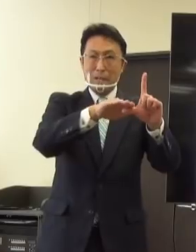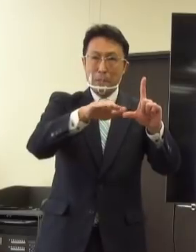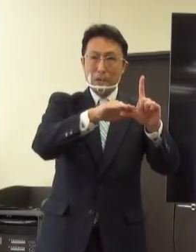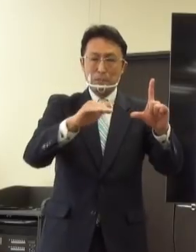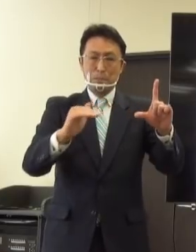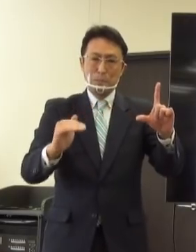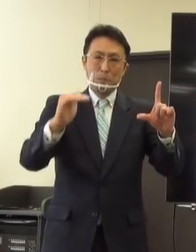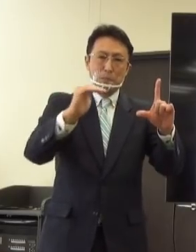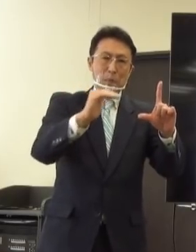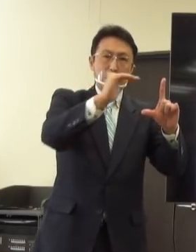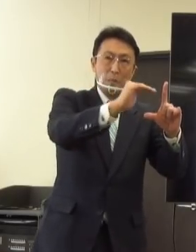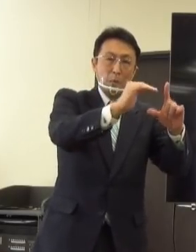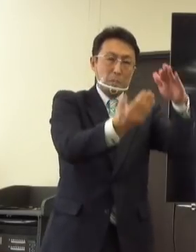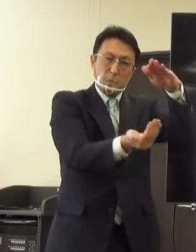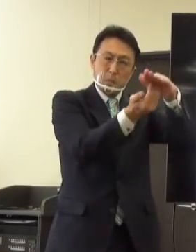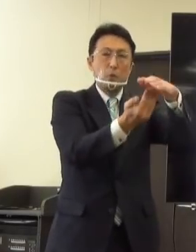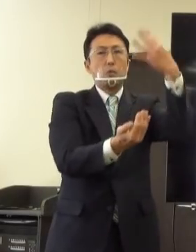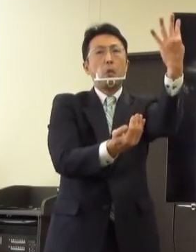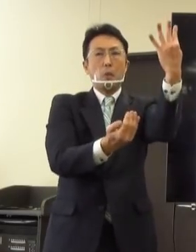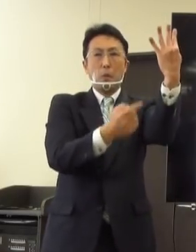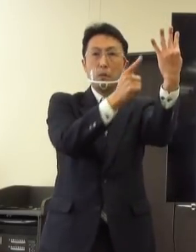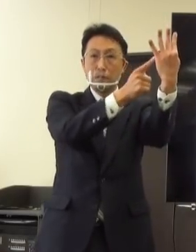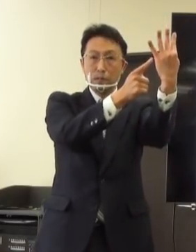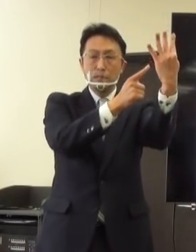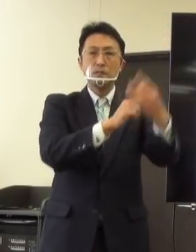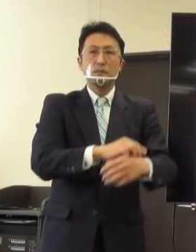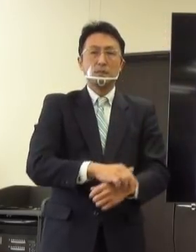ないと思います。いずれにしろ